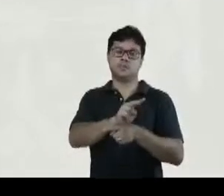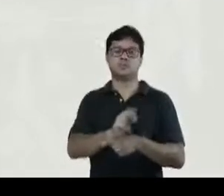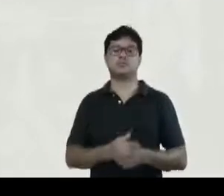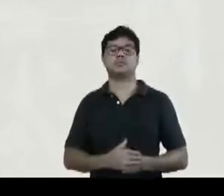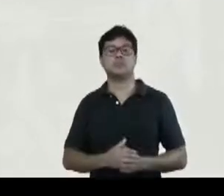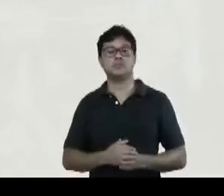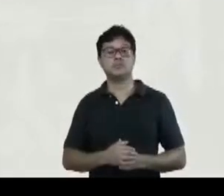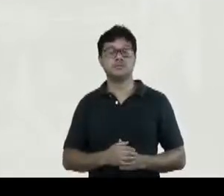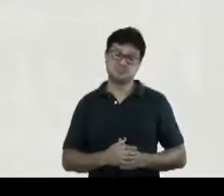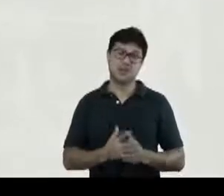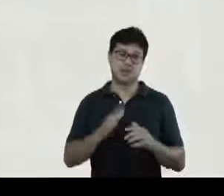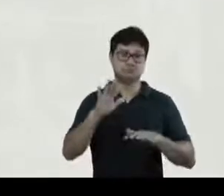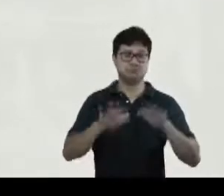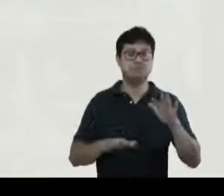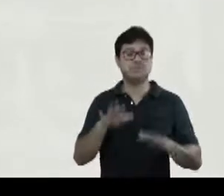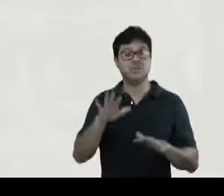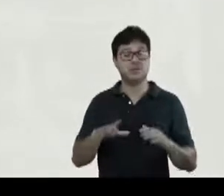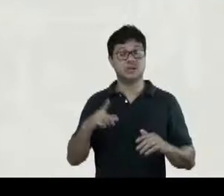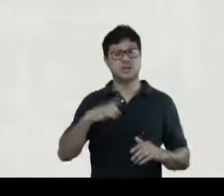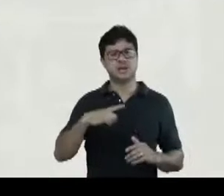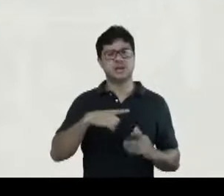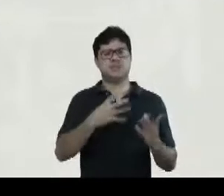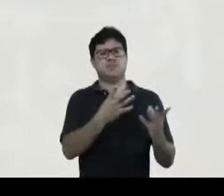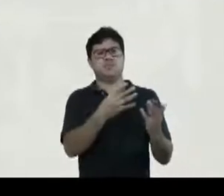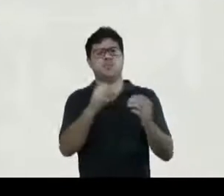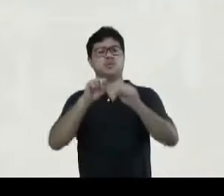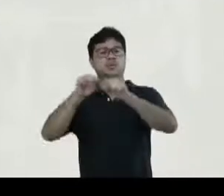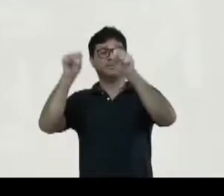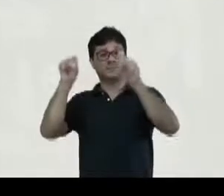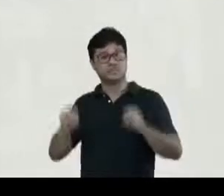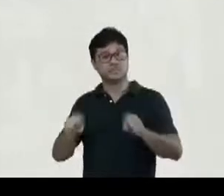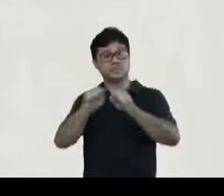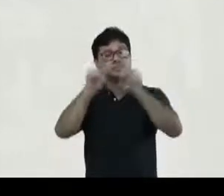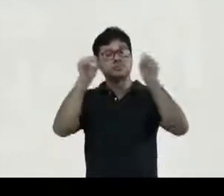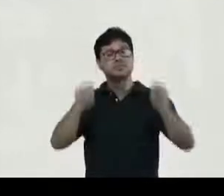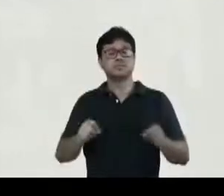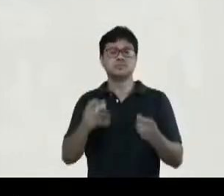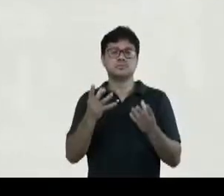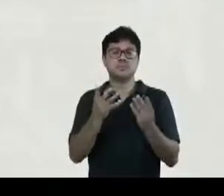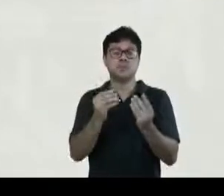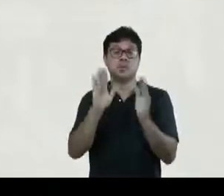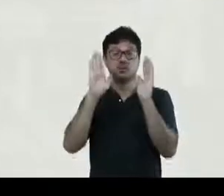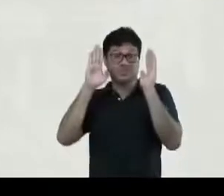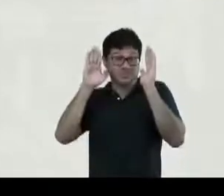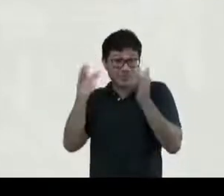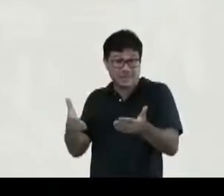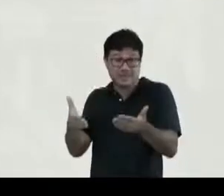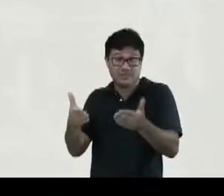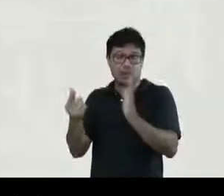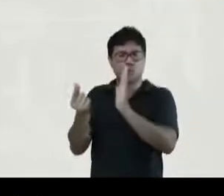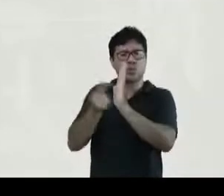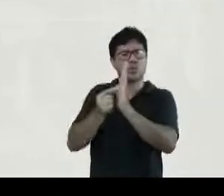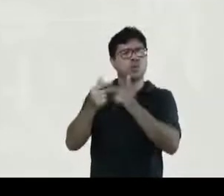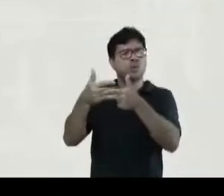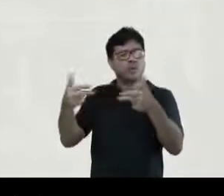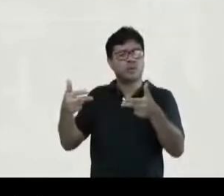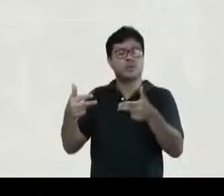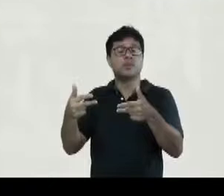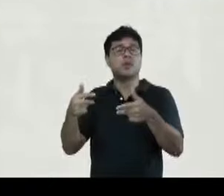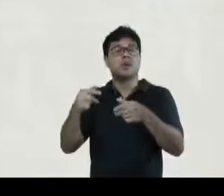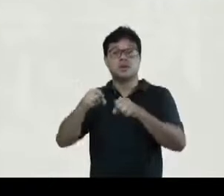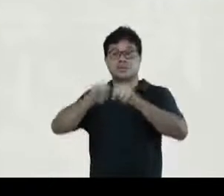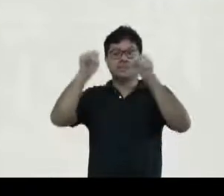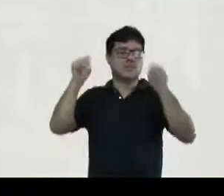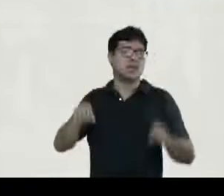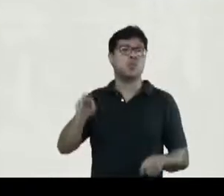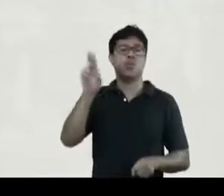mehrere Systeme, oft auch sehr spezialisierte. Große Systeme dienen der Datensicherung und